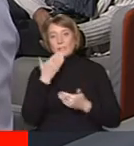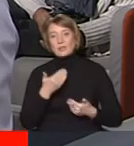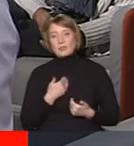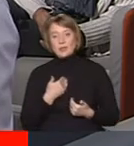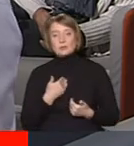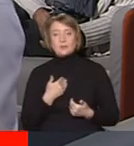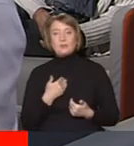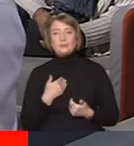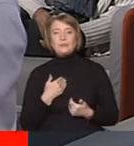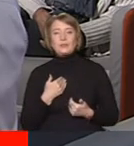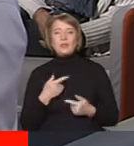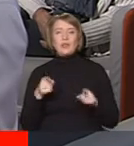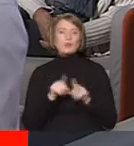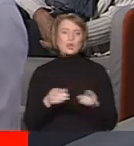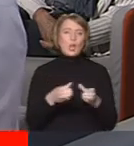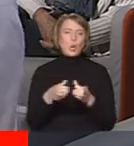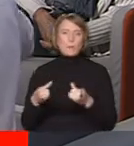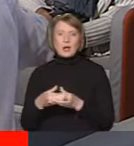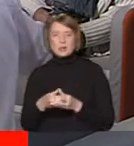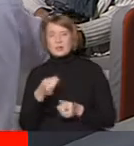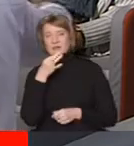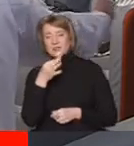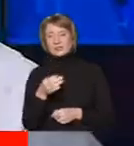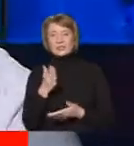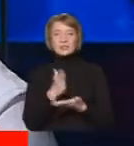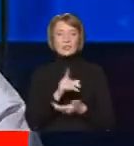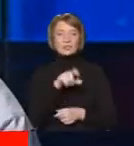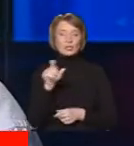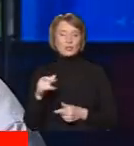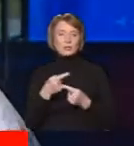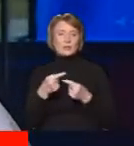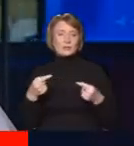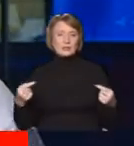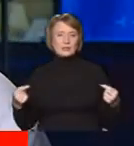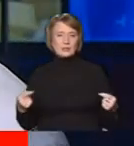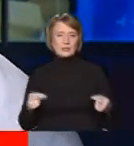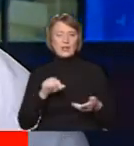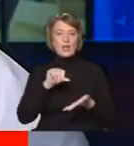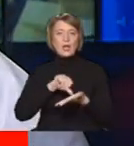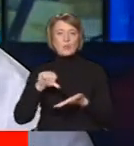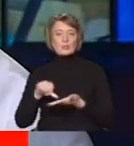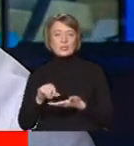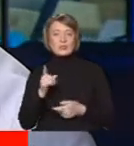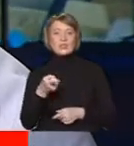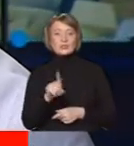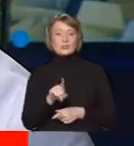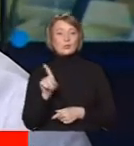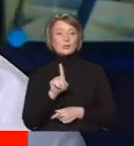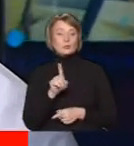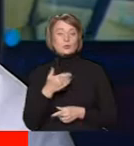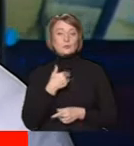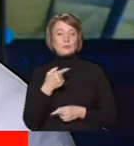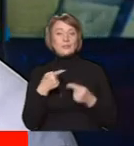от, Левченко, ну а от яка команда, там, розкажи, що у тебе є люди на всі кожні посади і таке інше, і таке інше. Так от, чим ми теж в цьому